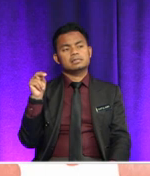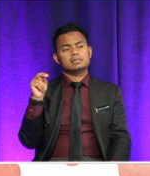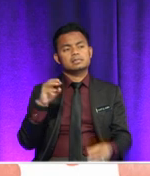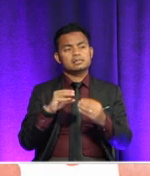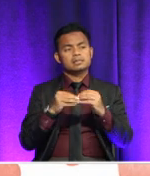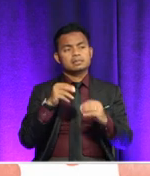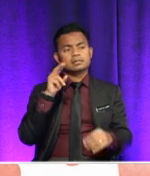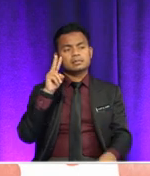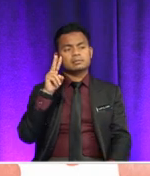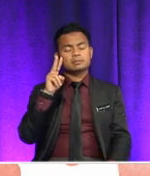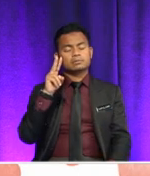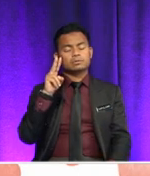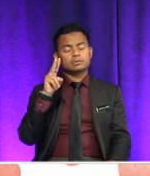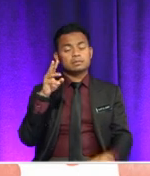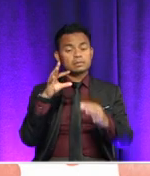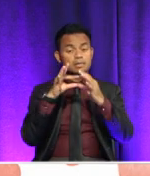komplit